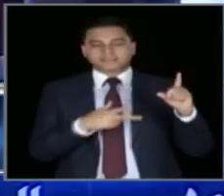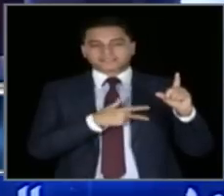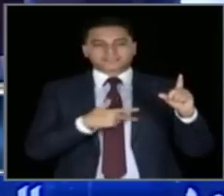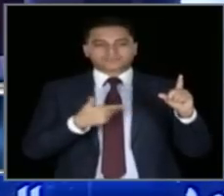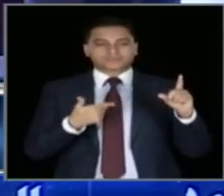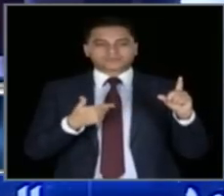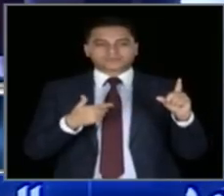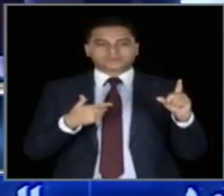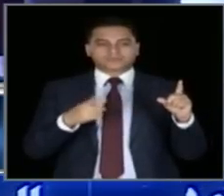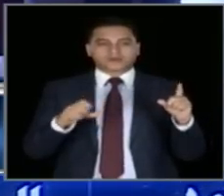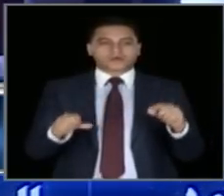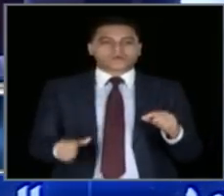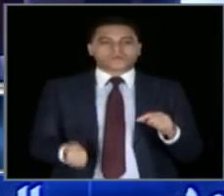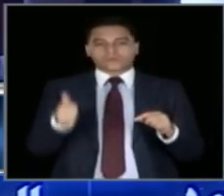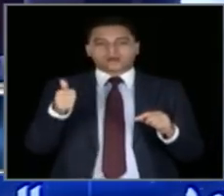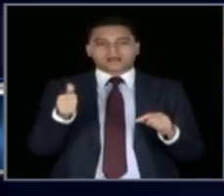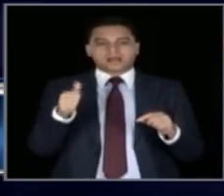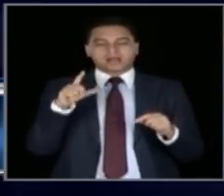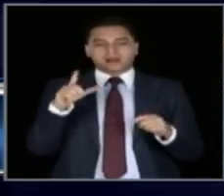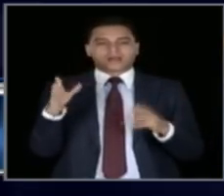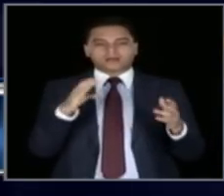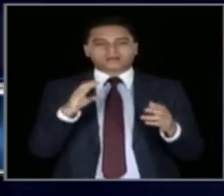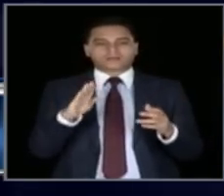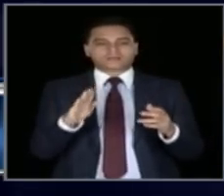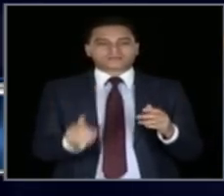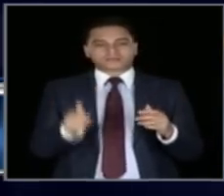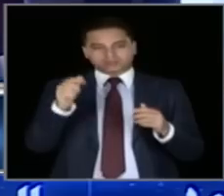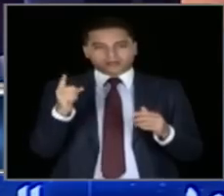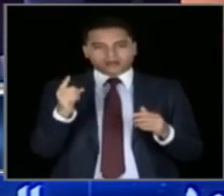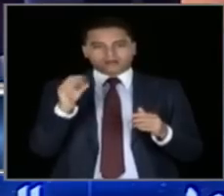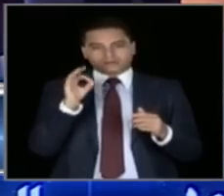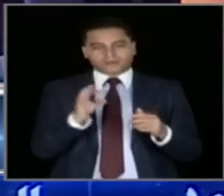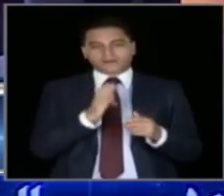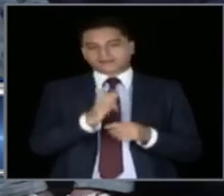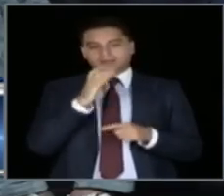أحمد أبو حسين. وائل جسار. وائل جسار طبعاً. إجابة صحيحة.